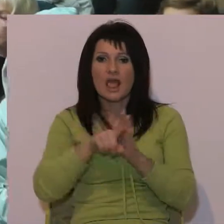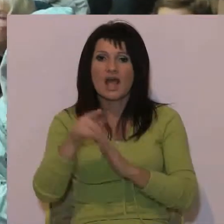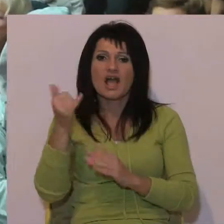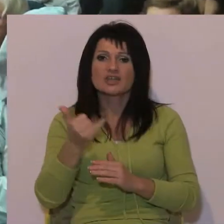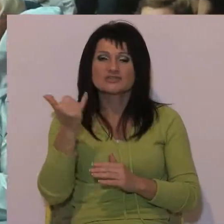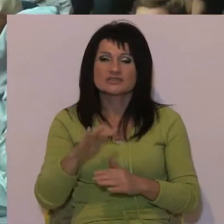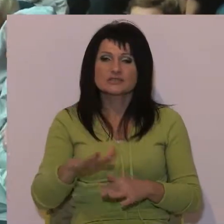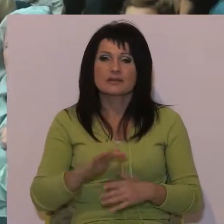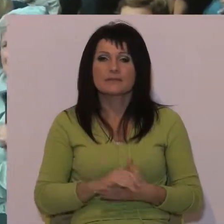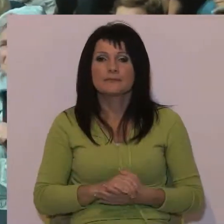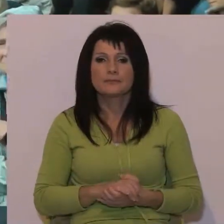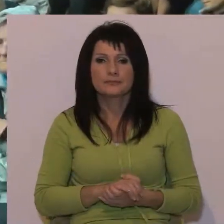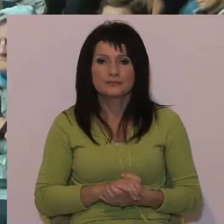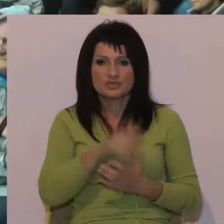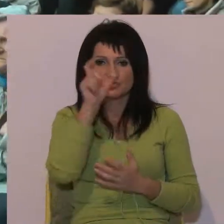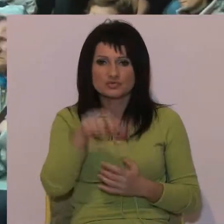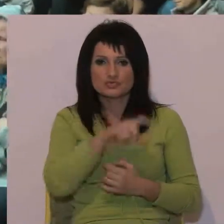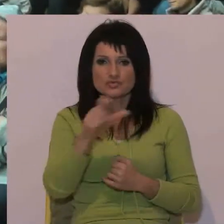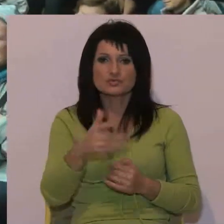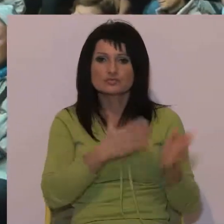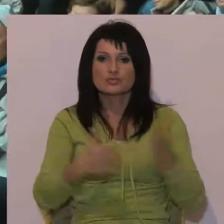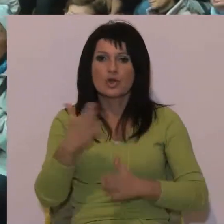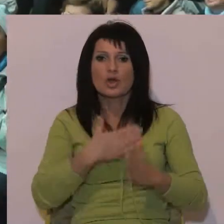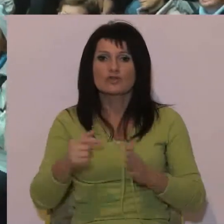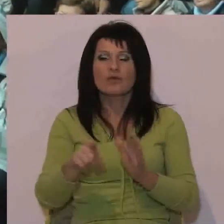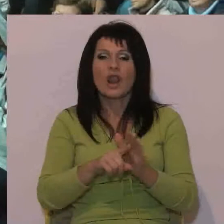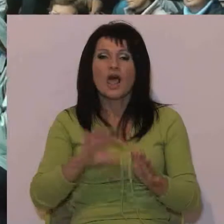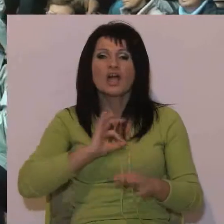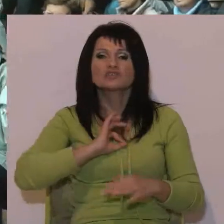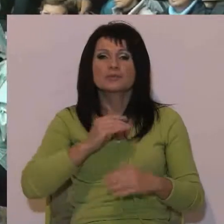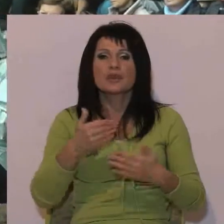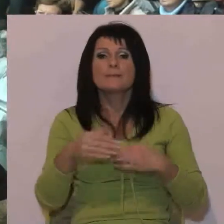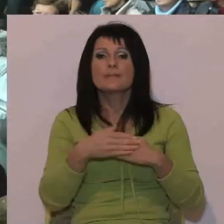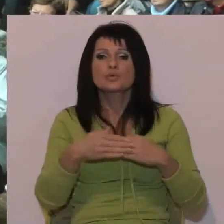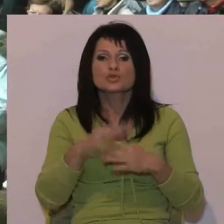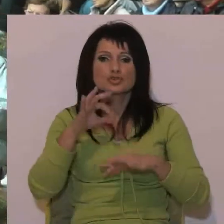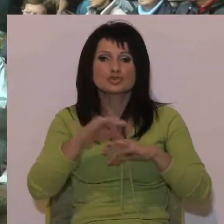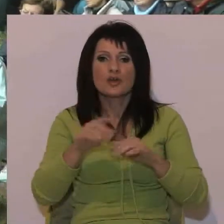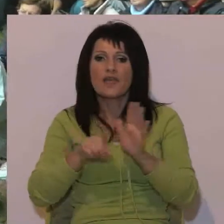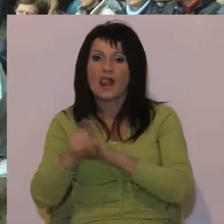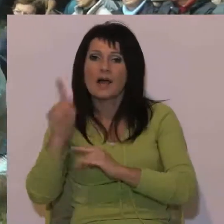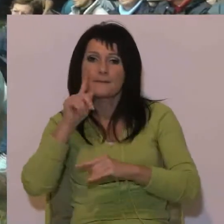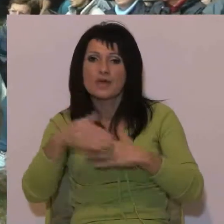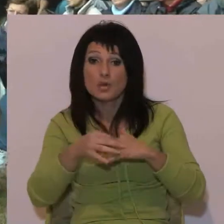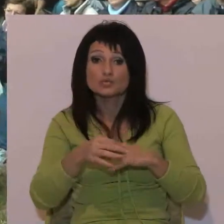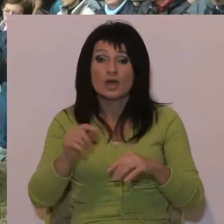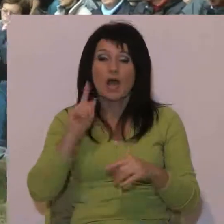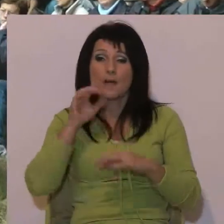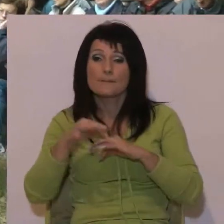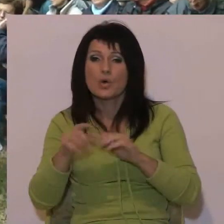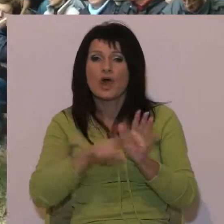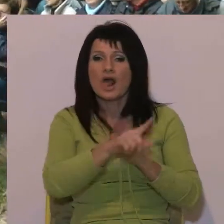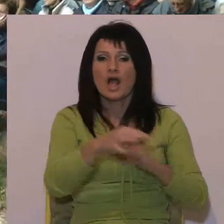dziecka. Krzyż przygotowują dla siebie małżonkowie, żona dla męża, mąż dla